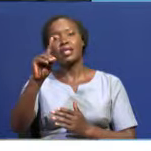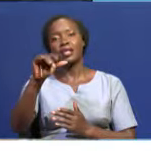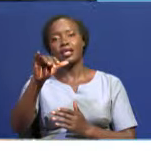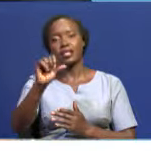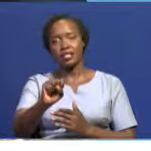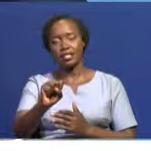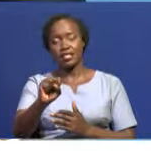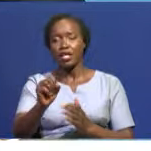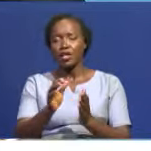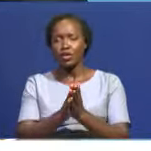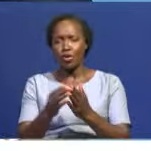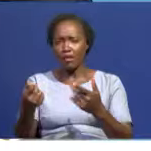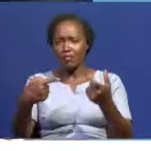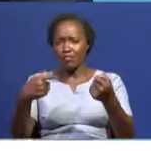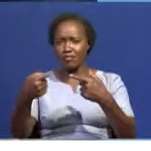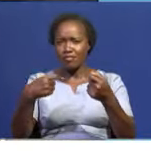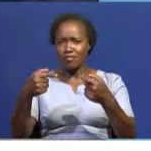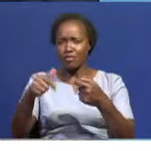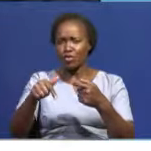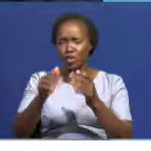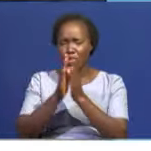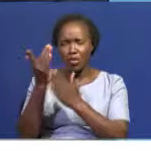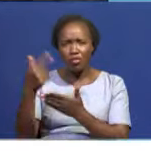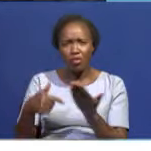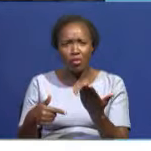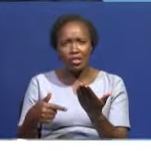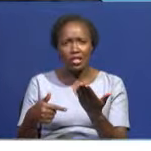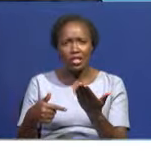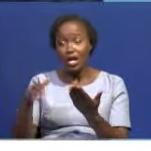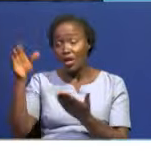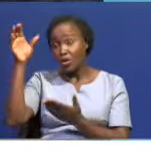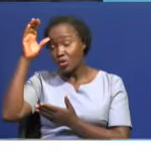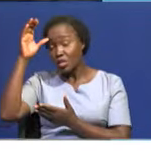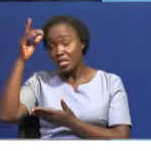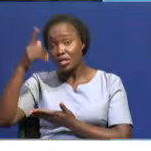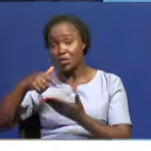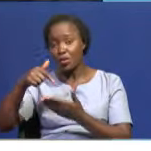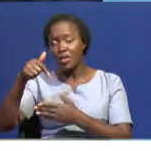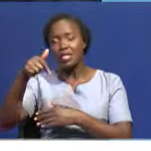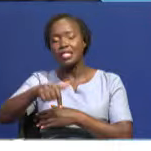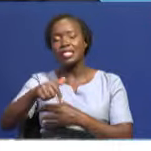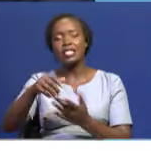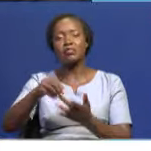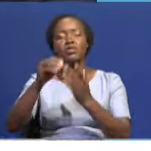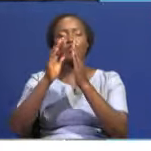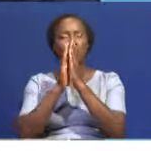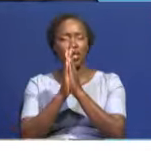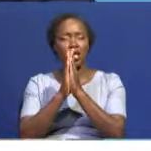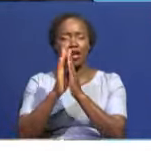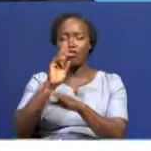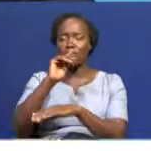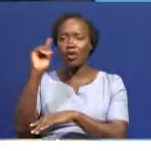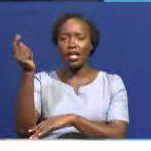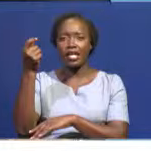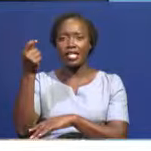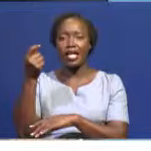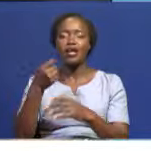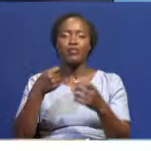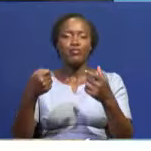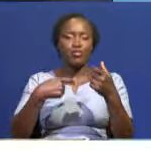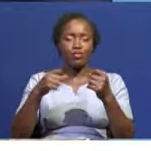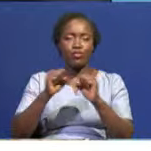unaweza kutueleza hasa hasa siku ya leo ulikuwa unaombea nini, ikizingatiwa kwamba ni siku ya maombi katika taifa la Kenya. Sema nasi kupitia mitandao